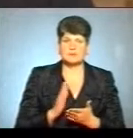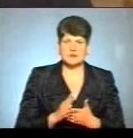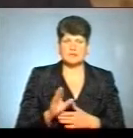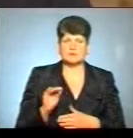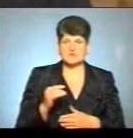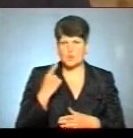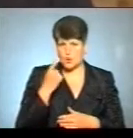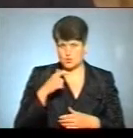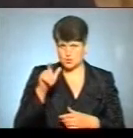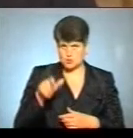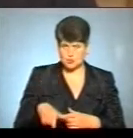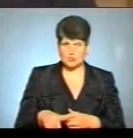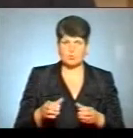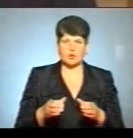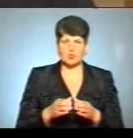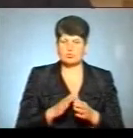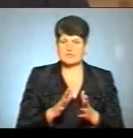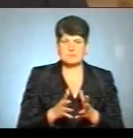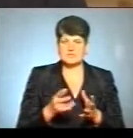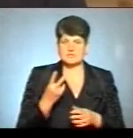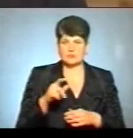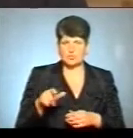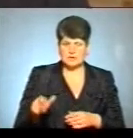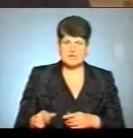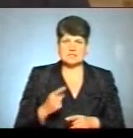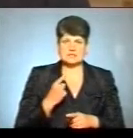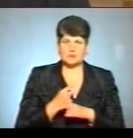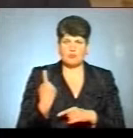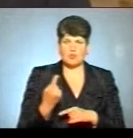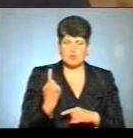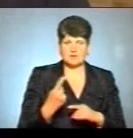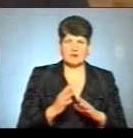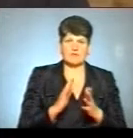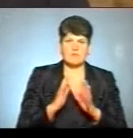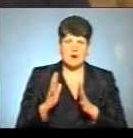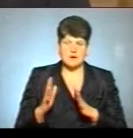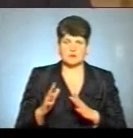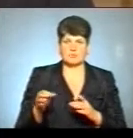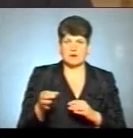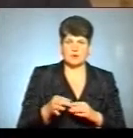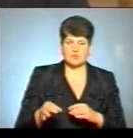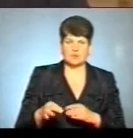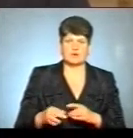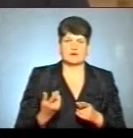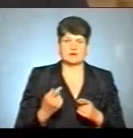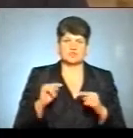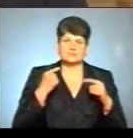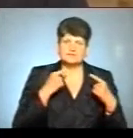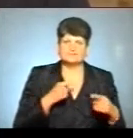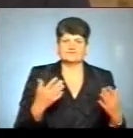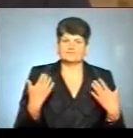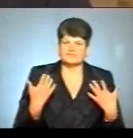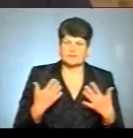особи. Можна бути групою не більше 2 осіб. Заборона прогулянок в парках, на набережній, заборона будь-яких пікніків і відпочинків. Ми